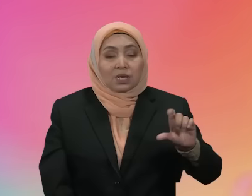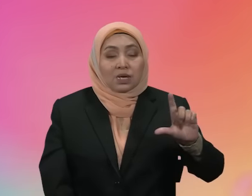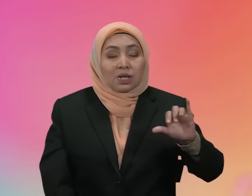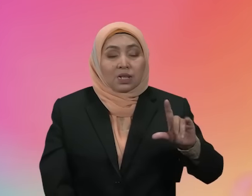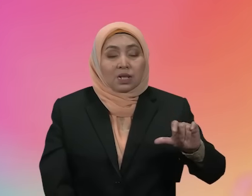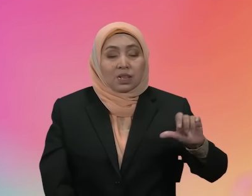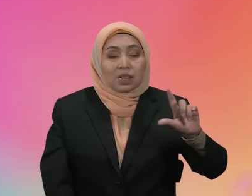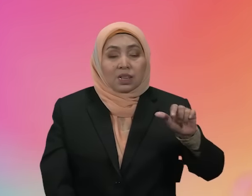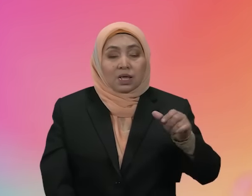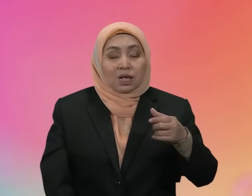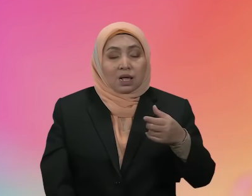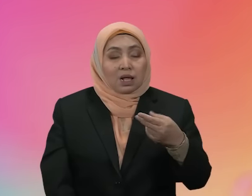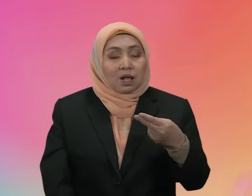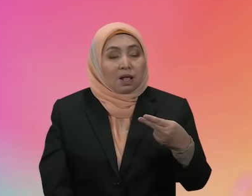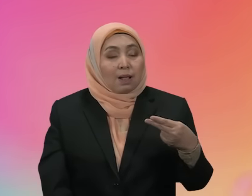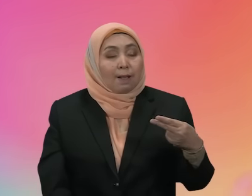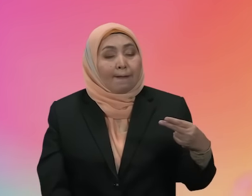سبيل